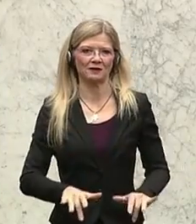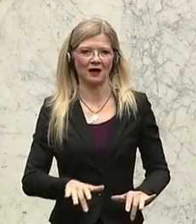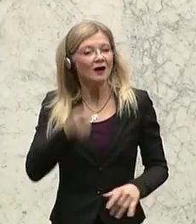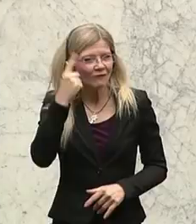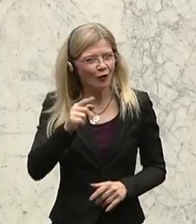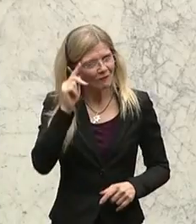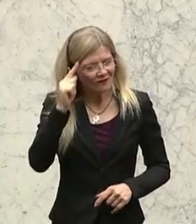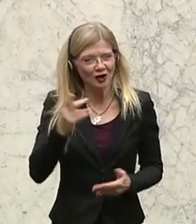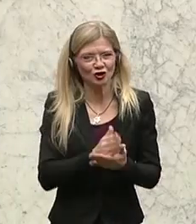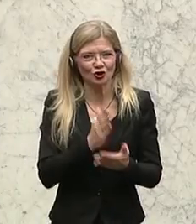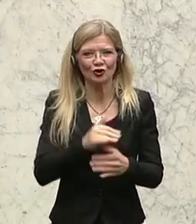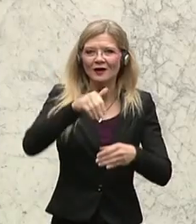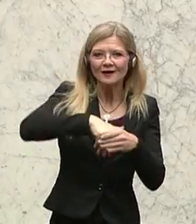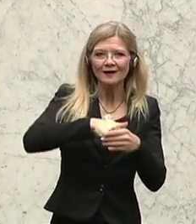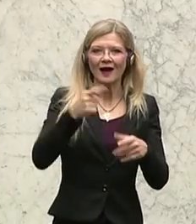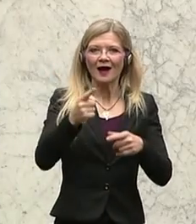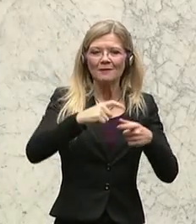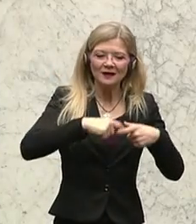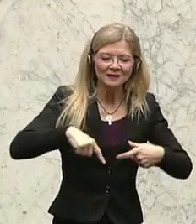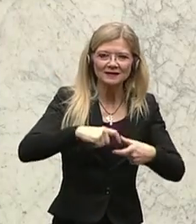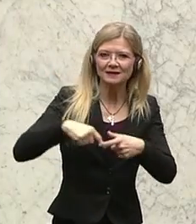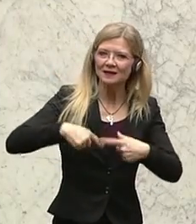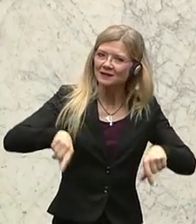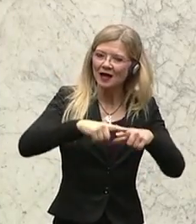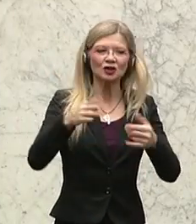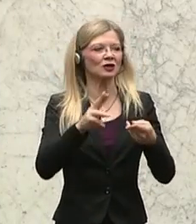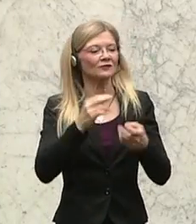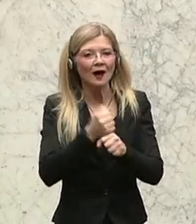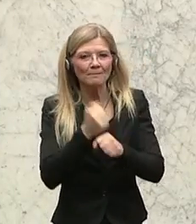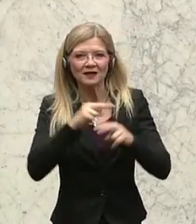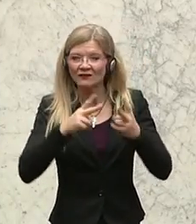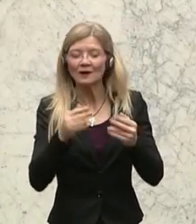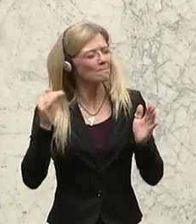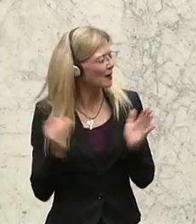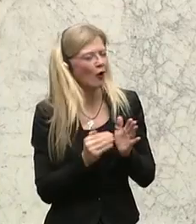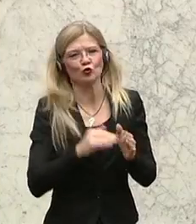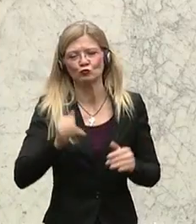in der Gesellschaft, in der Arbeitswelt diese digitalen Kompetenzen wie ein bisschen Brot brauchen und zwar schnell.